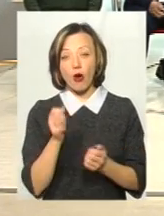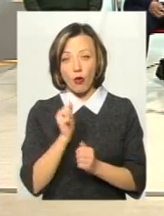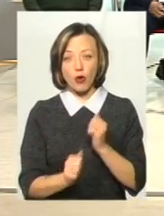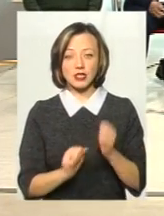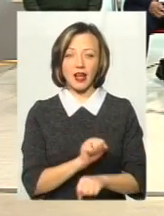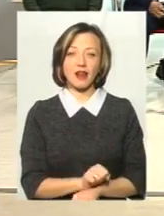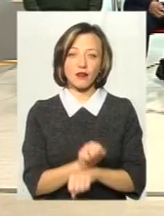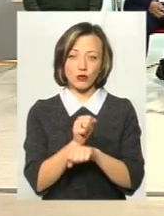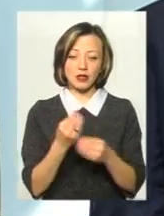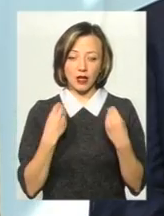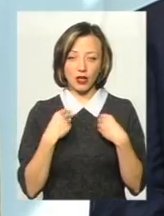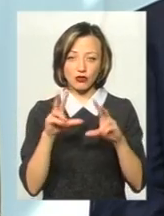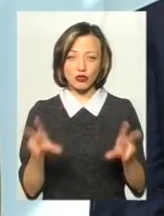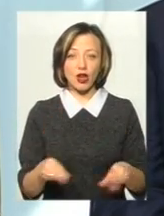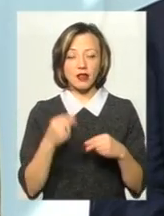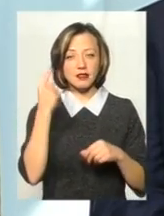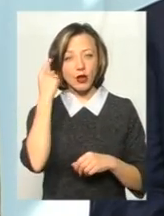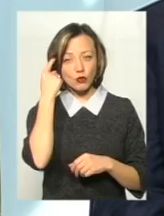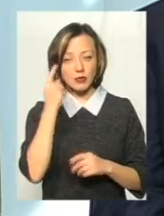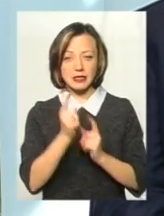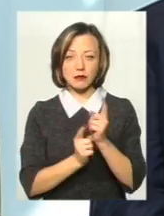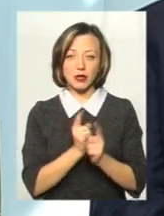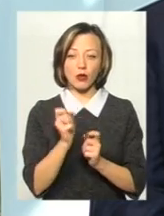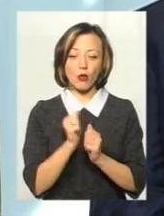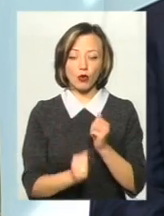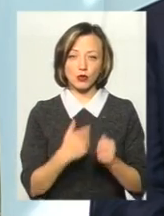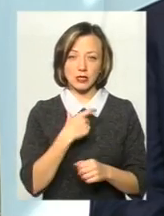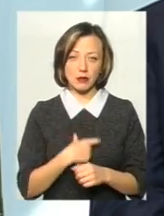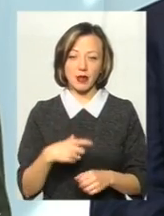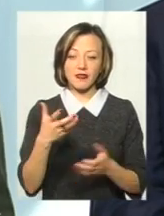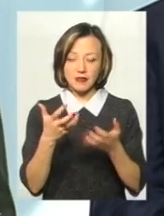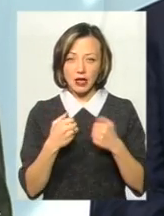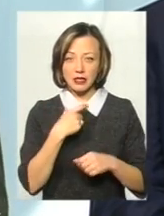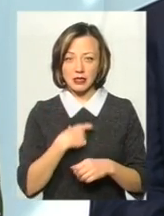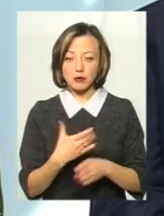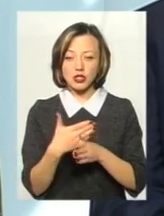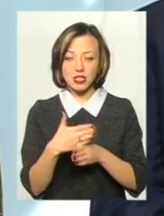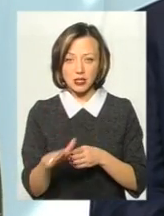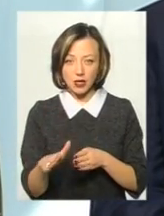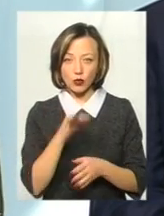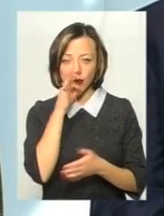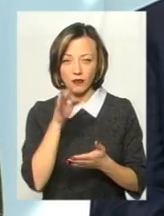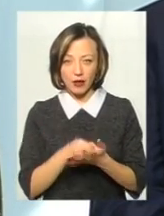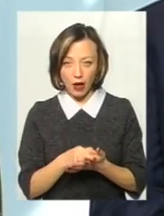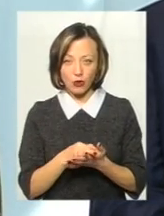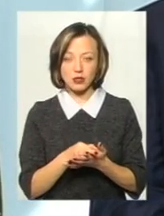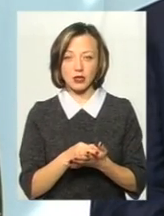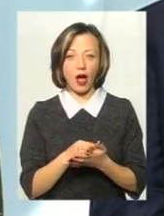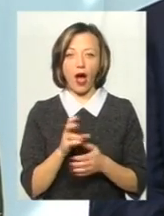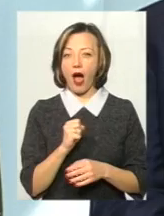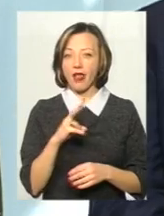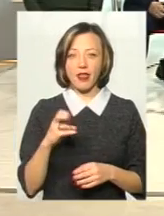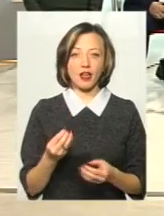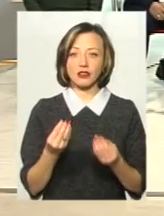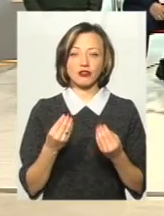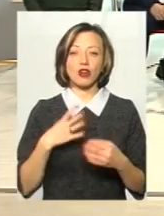дає нам черговий шанс задуматися і змінити кожного себе. І взяти змінити на себе частину відповідальності, а не чекати манни